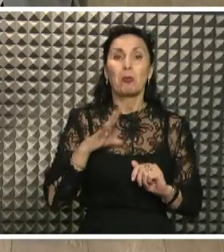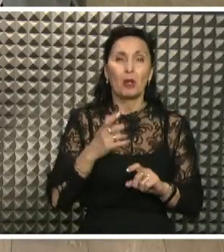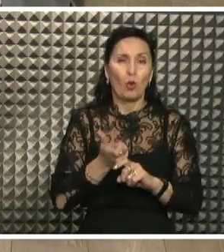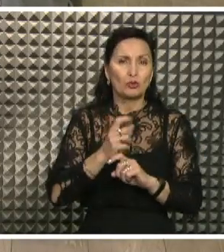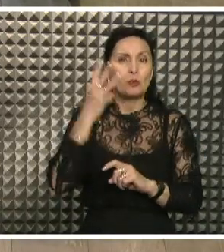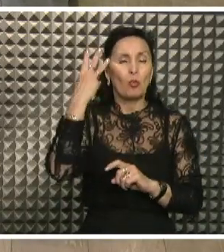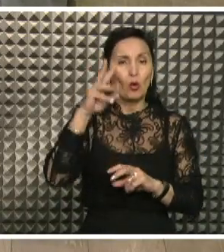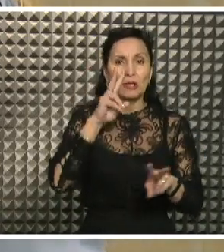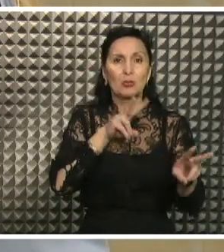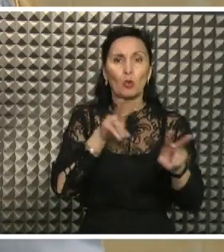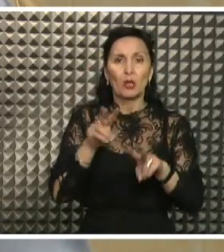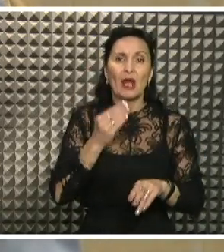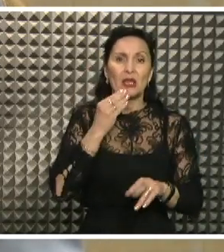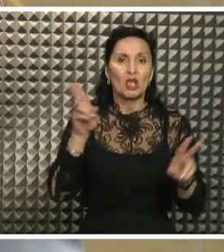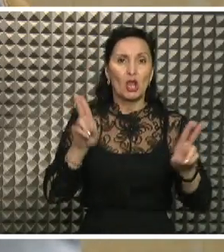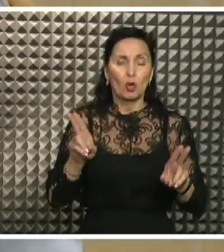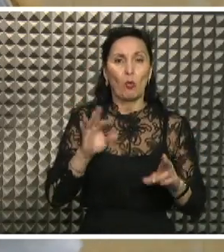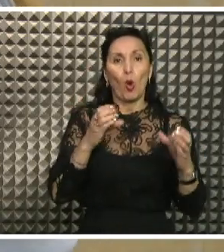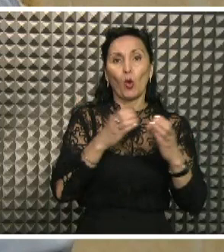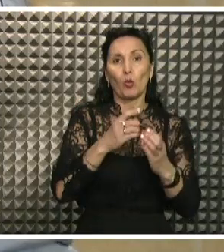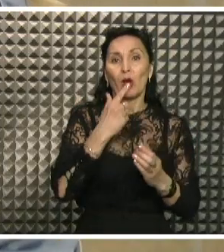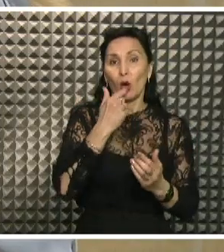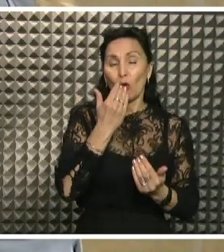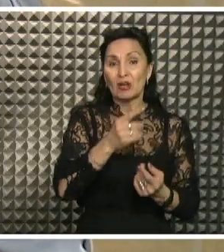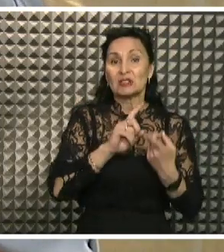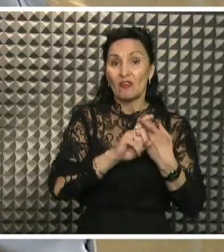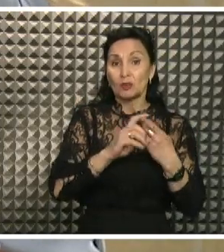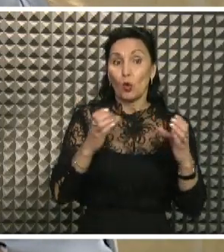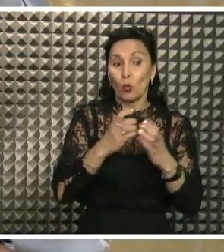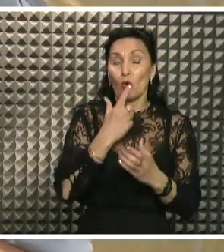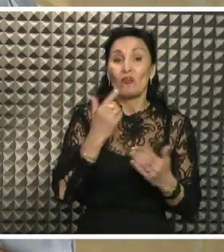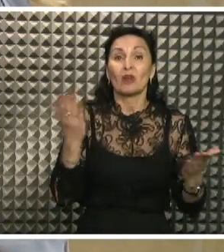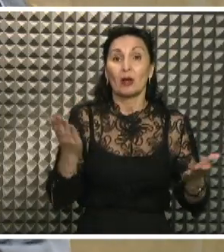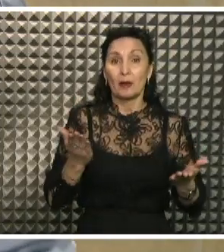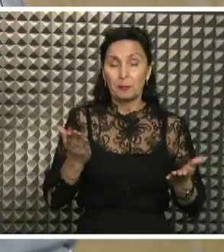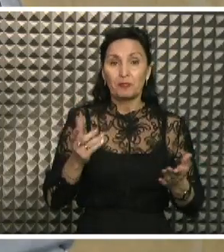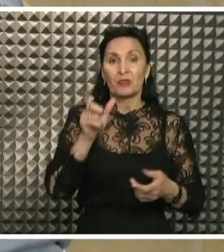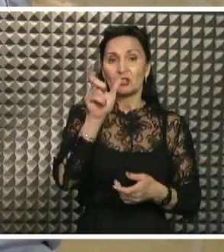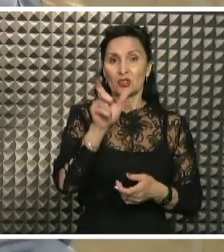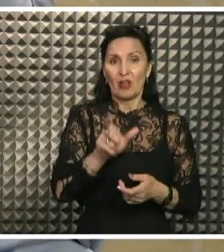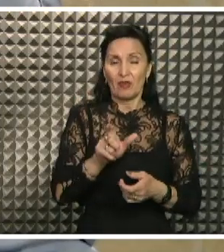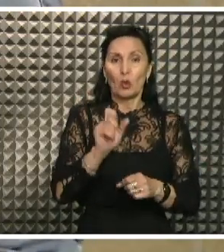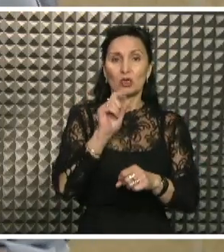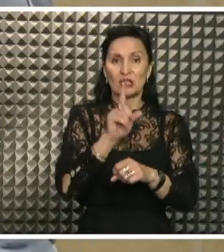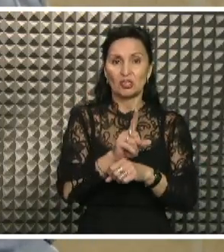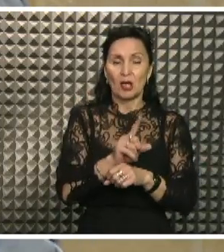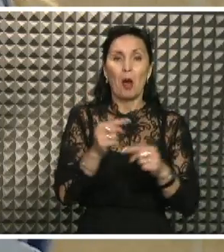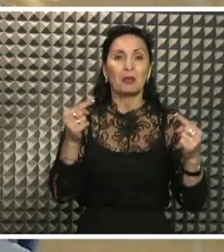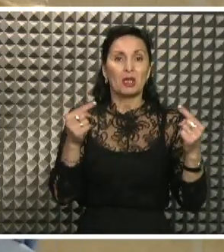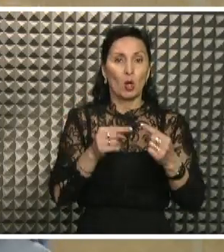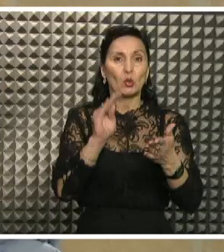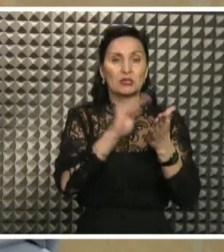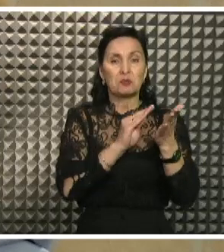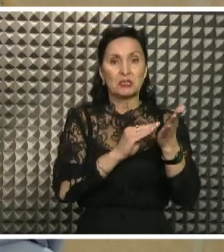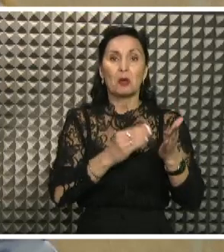очень модно соблюдать диету по группам крови. Это когда в зависимости от группы крови человеку назначается определенный